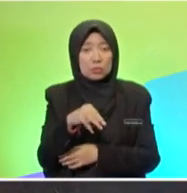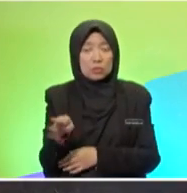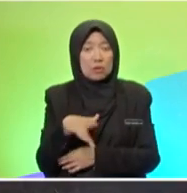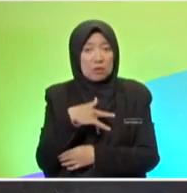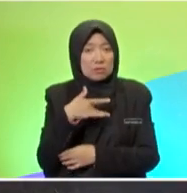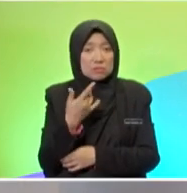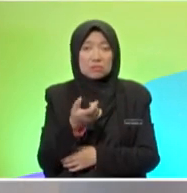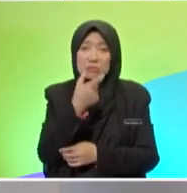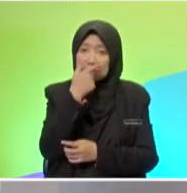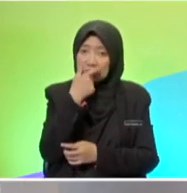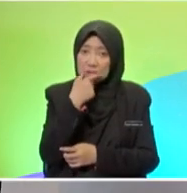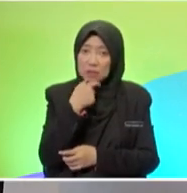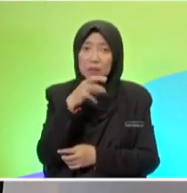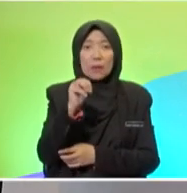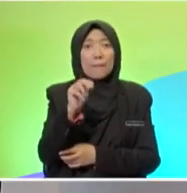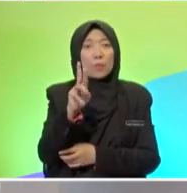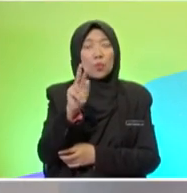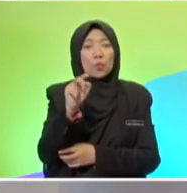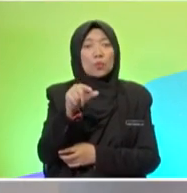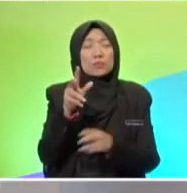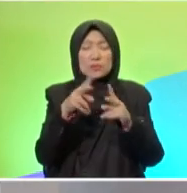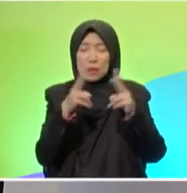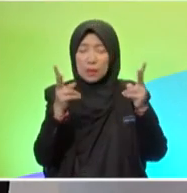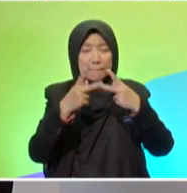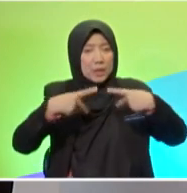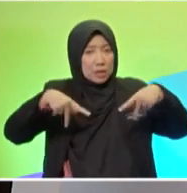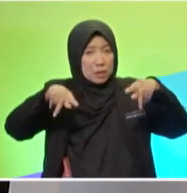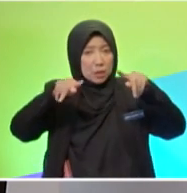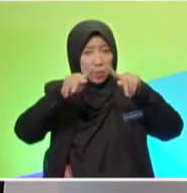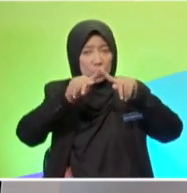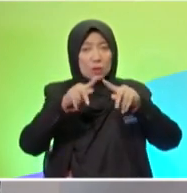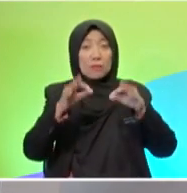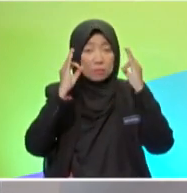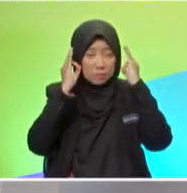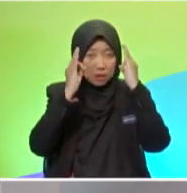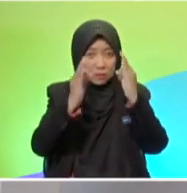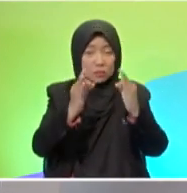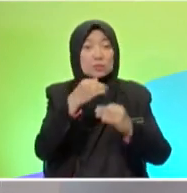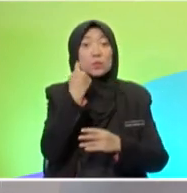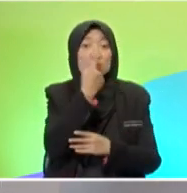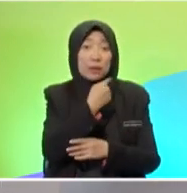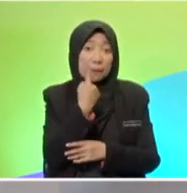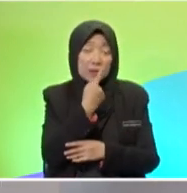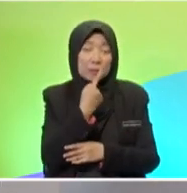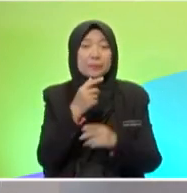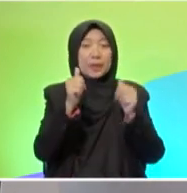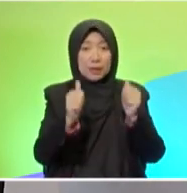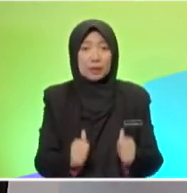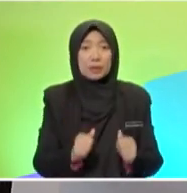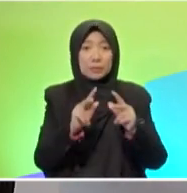sangat sedih dia sebenarnya sangat memerlukan perhatian Jadi siapa yang belum memberikan perhatian ahli keluarga